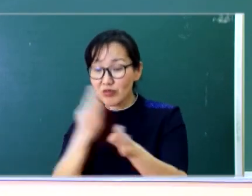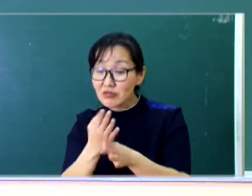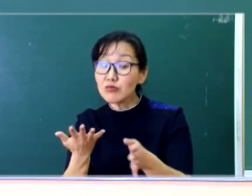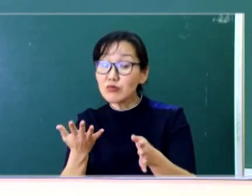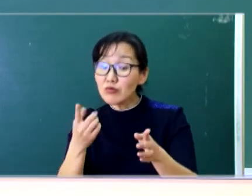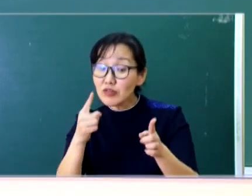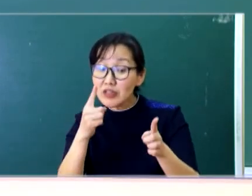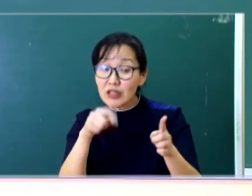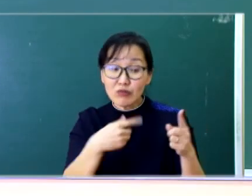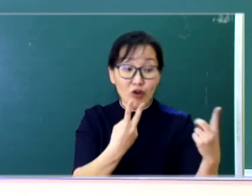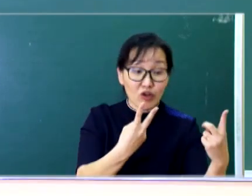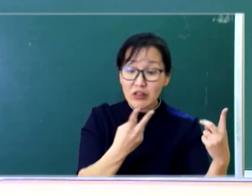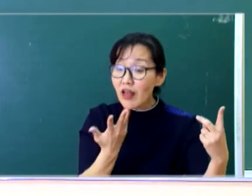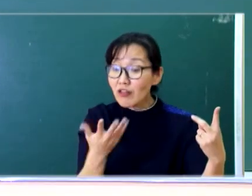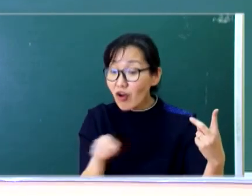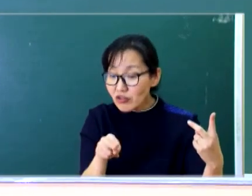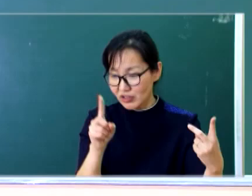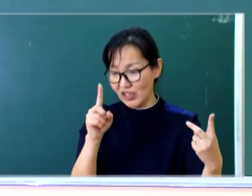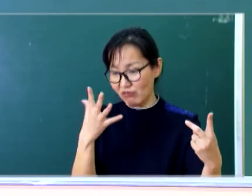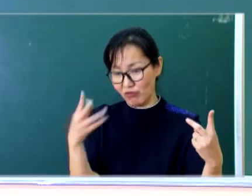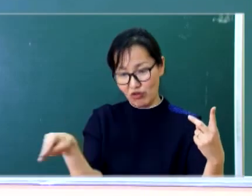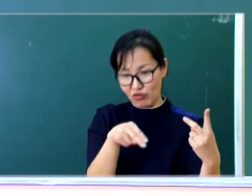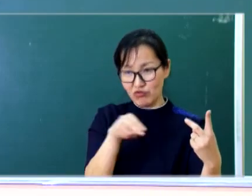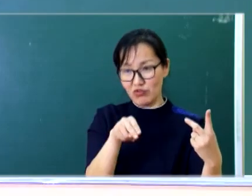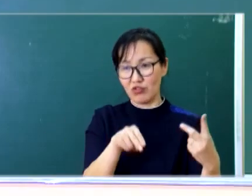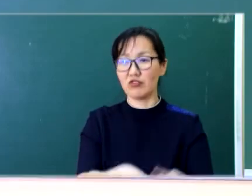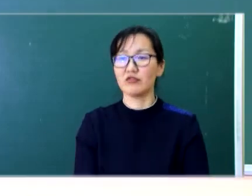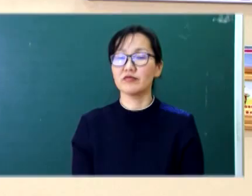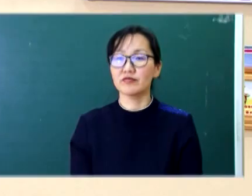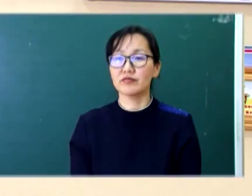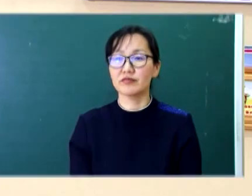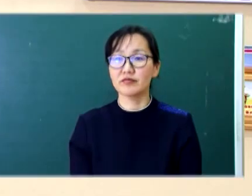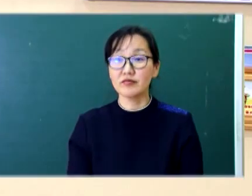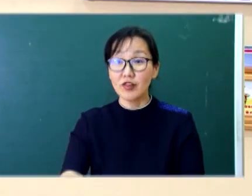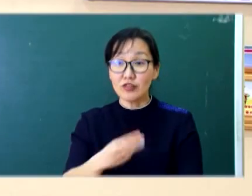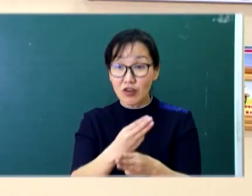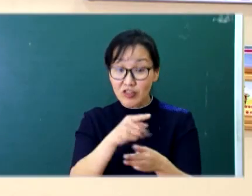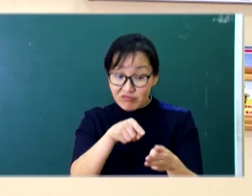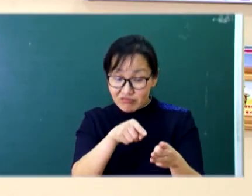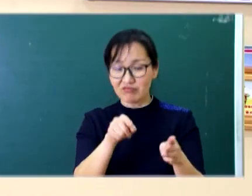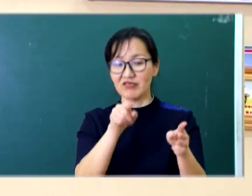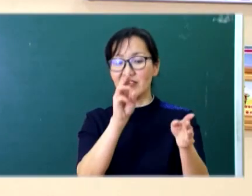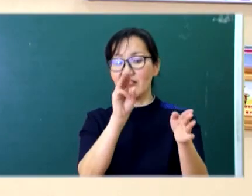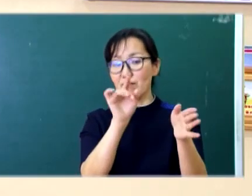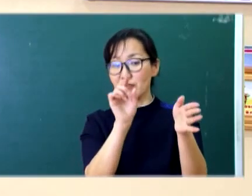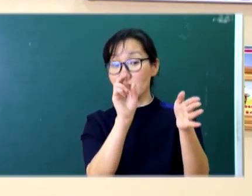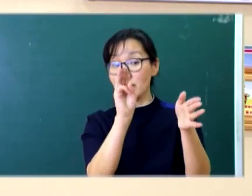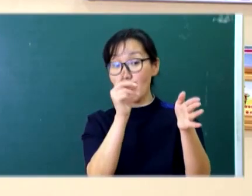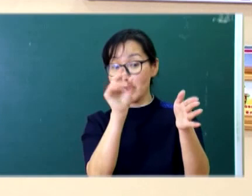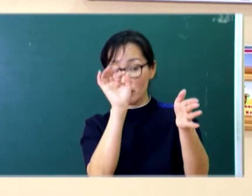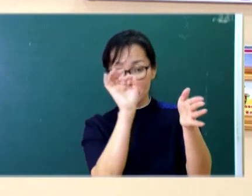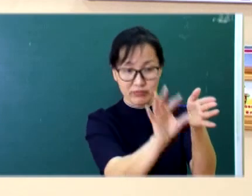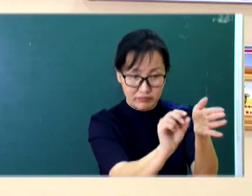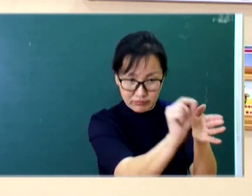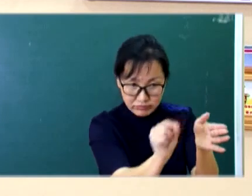бичигдэнэ. За энийг одоо бүхлээр томилъё. Бид нар 1/128-ыг бүхлээр томилохын тулд бүхэл